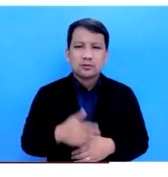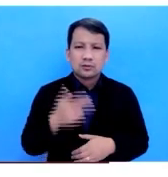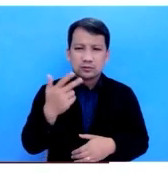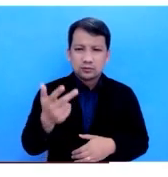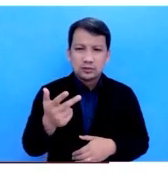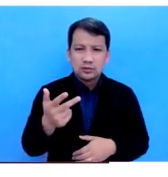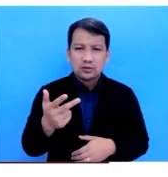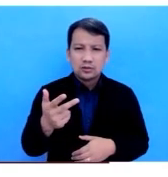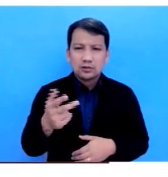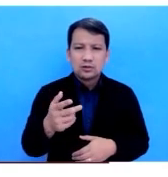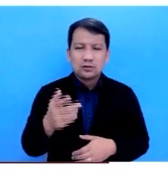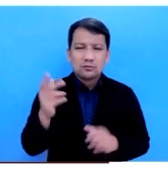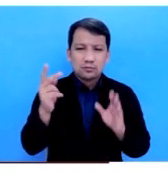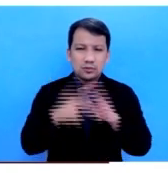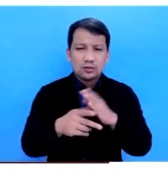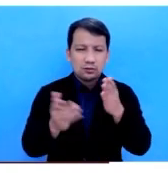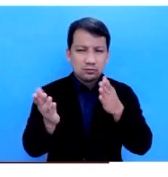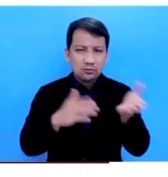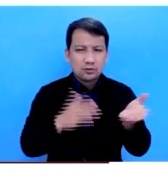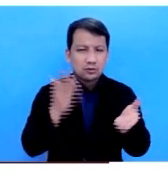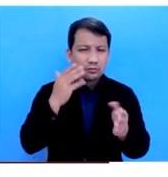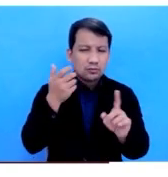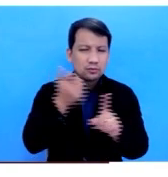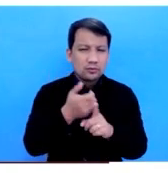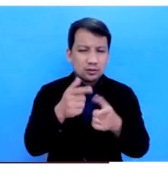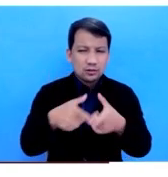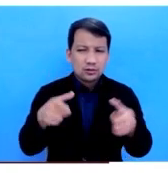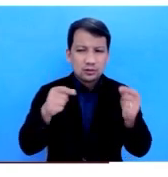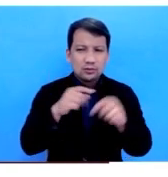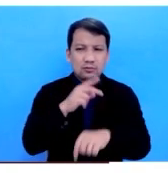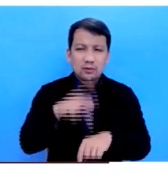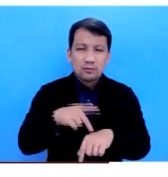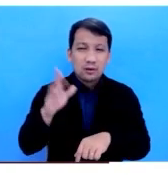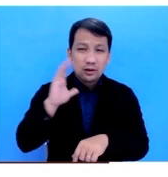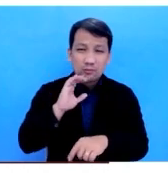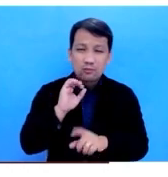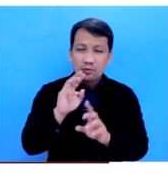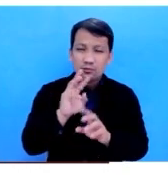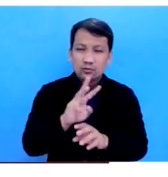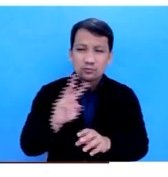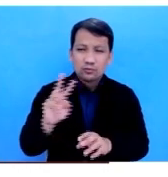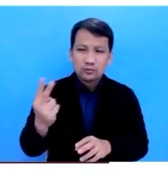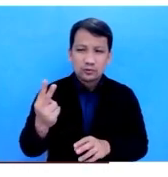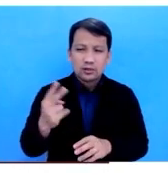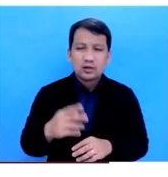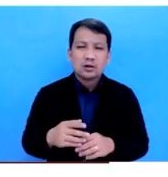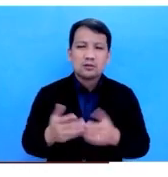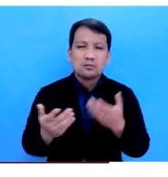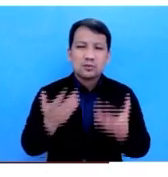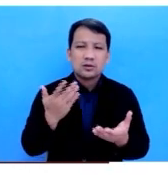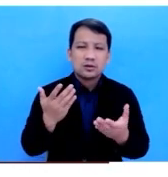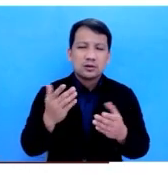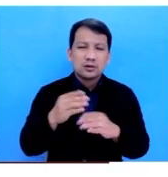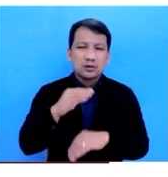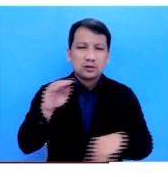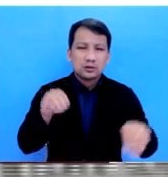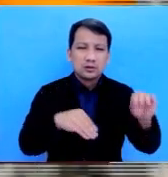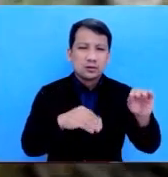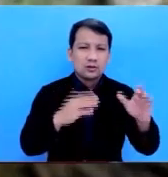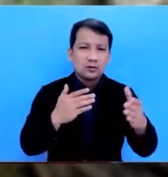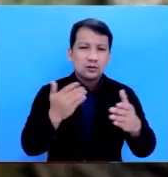na pinatay noong kasagsagan ng pananakop ng Japan sa Pilipinas noon pong World War II. Siguro po, that's a topic for another